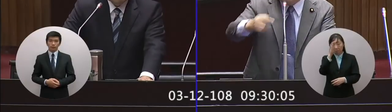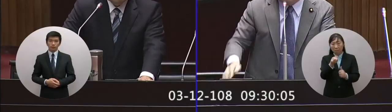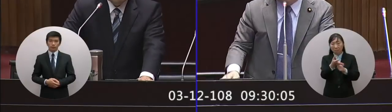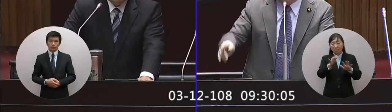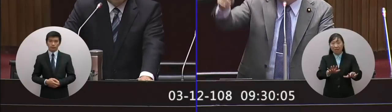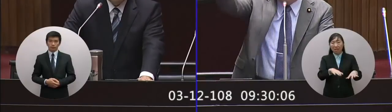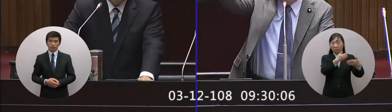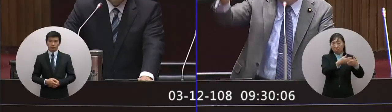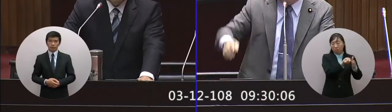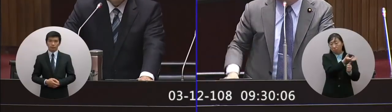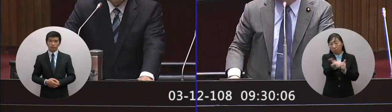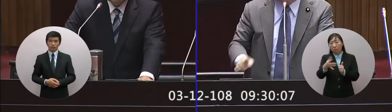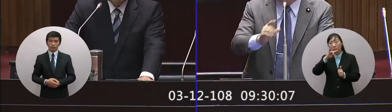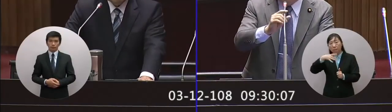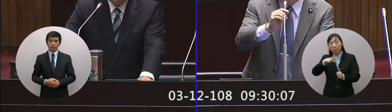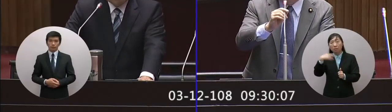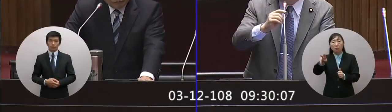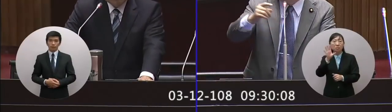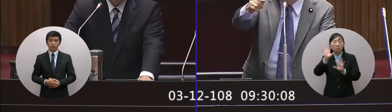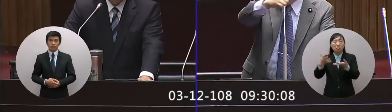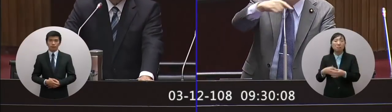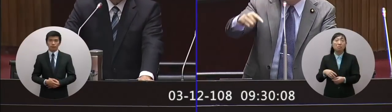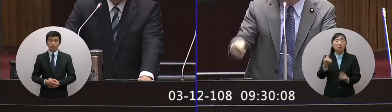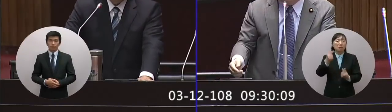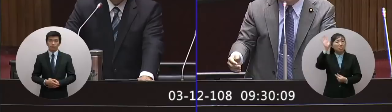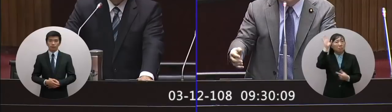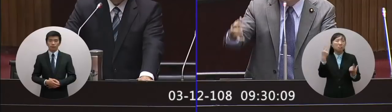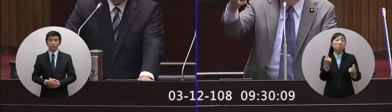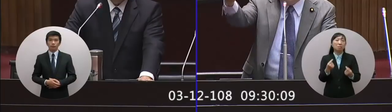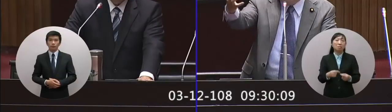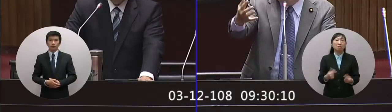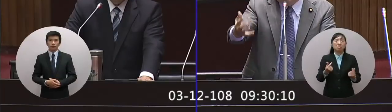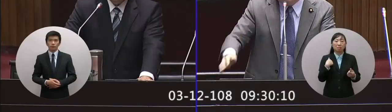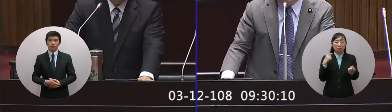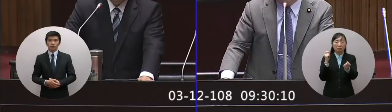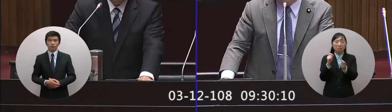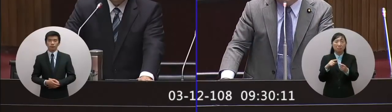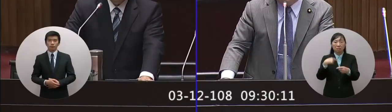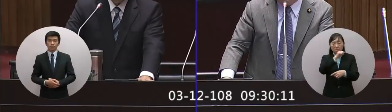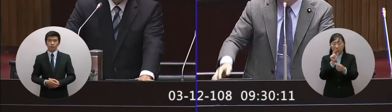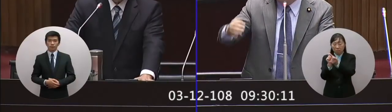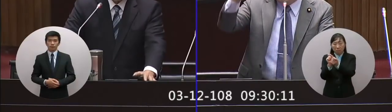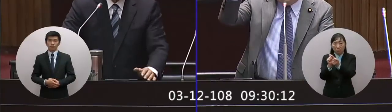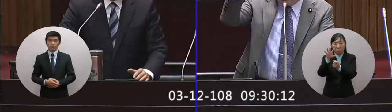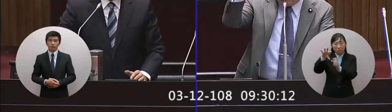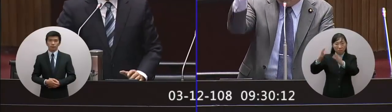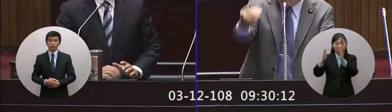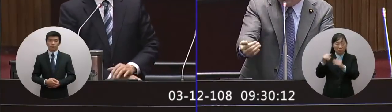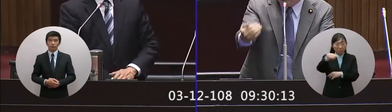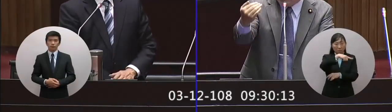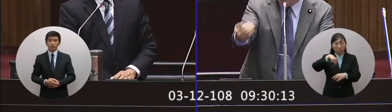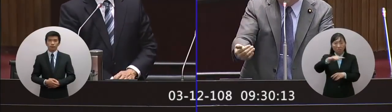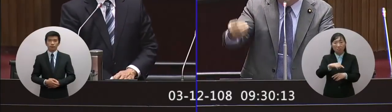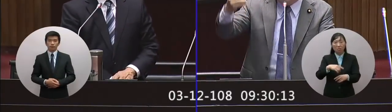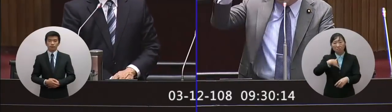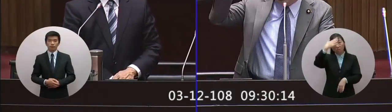越南以及泰国，那当然不要讲说原来的俄罗斯，都是我们的邻近的国家，非洲猪瘟的传染非常严重。那还